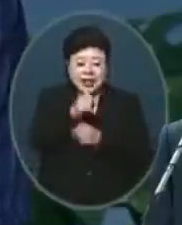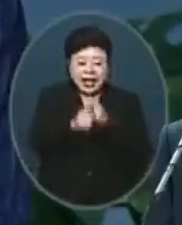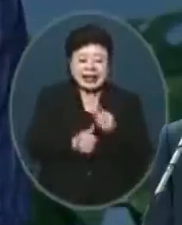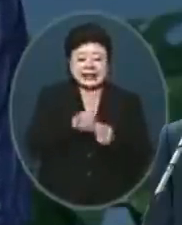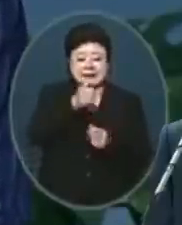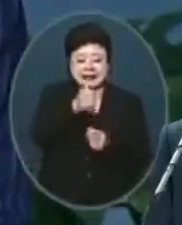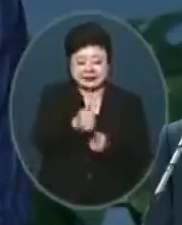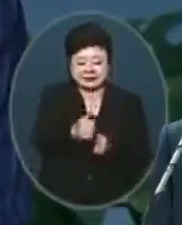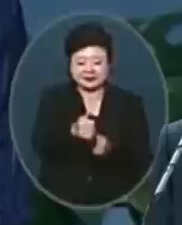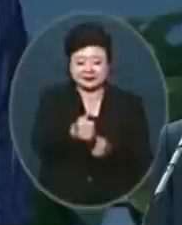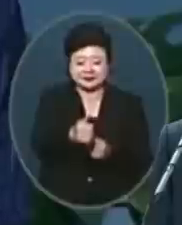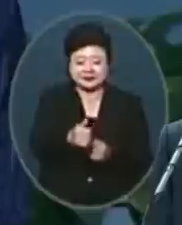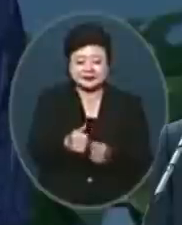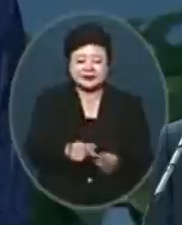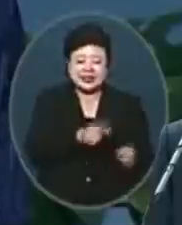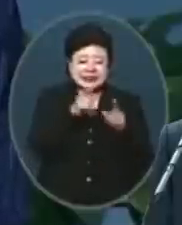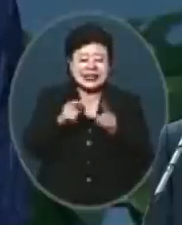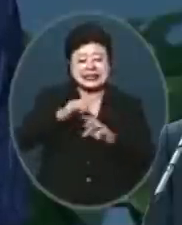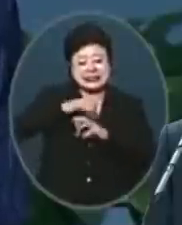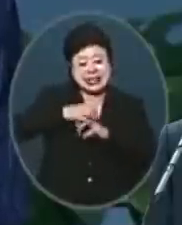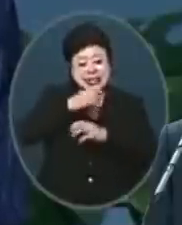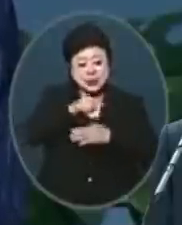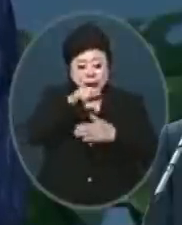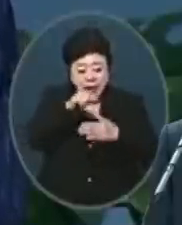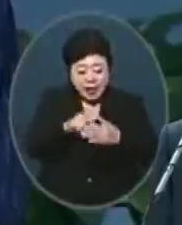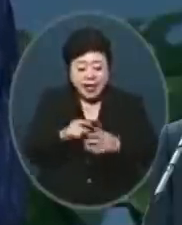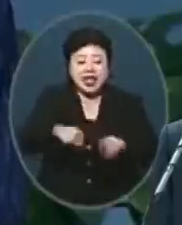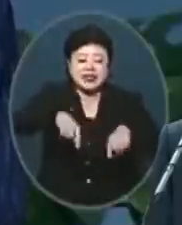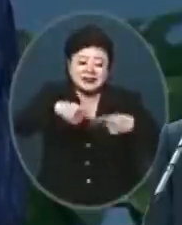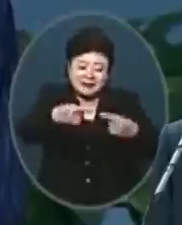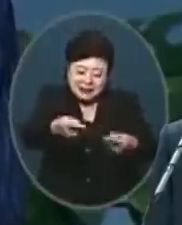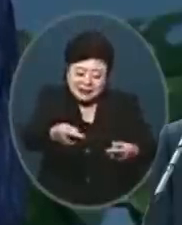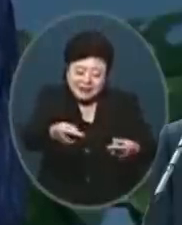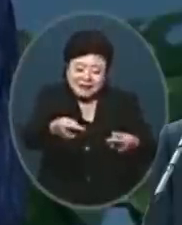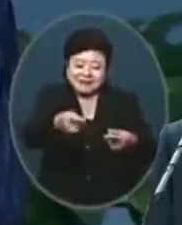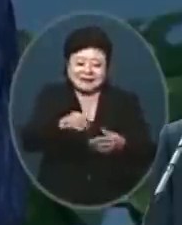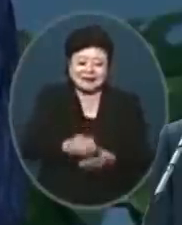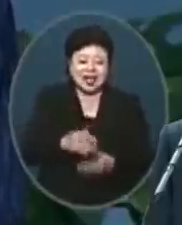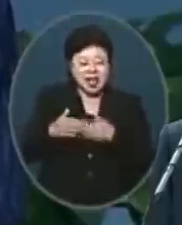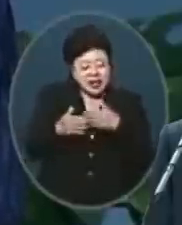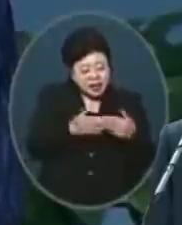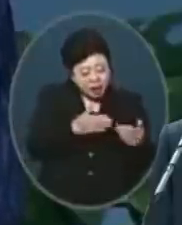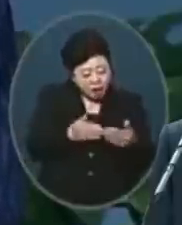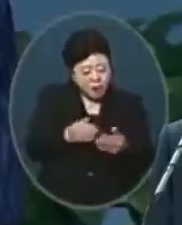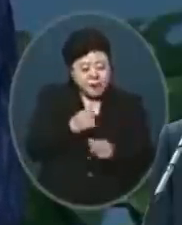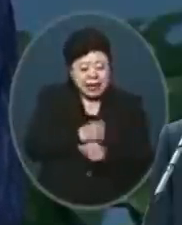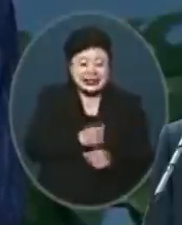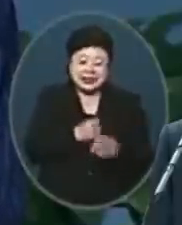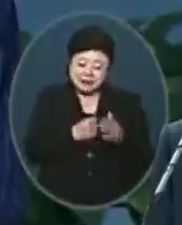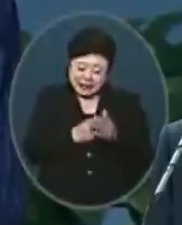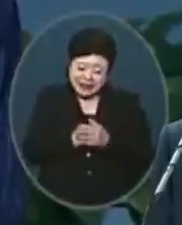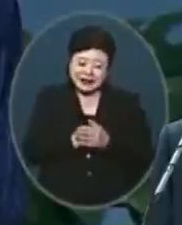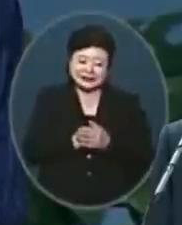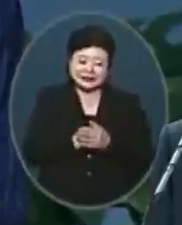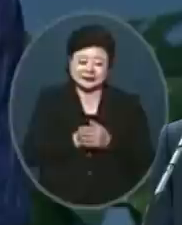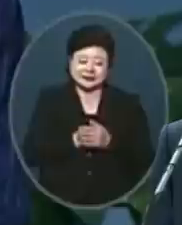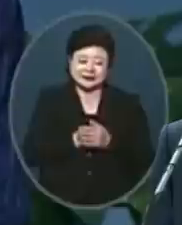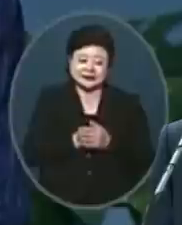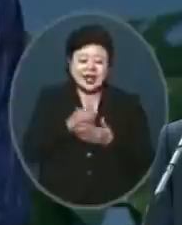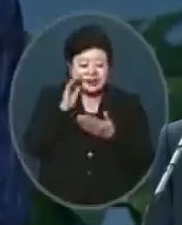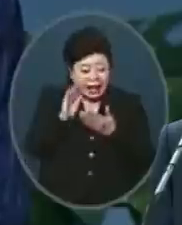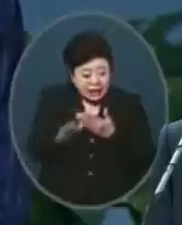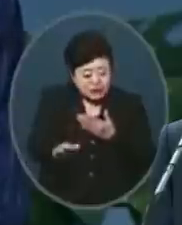하나님의 사는 세계 속에 들어가서 체험을 하고 있기 때문에